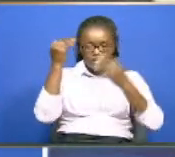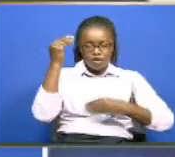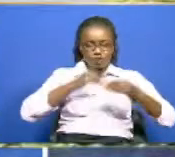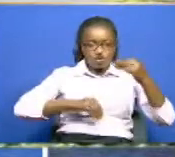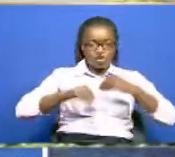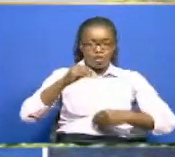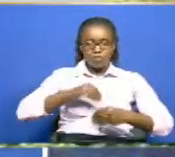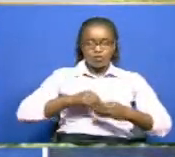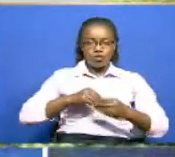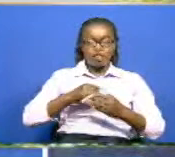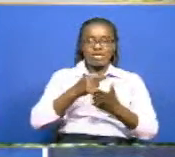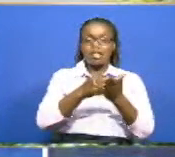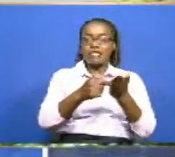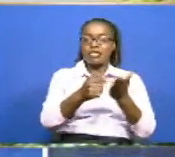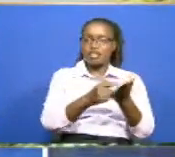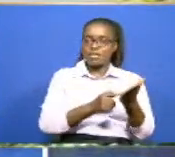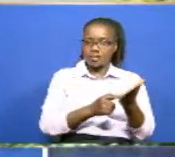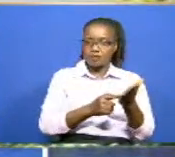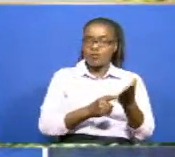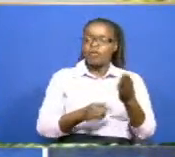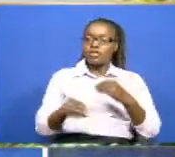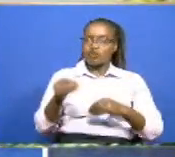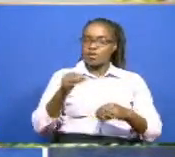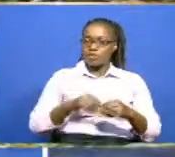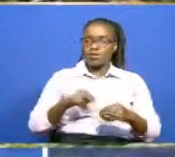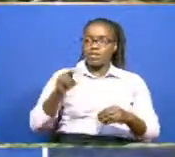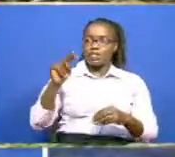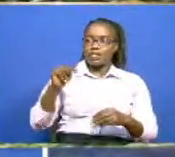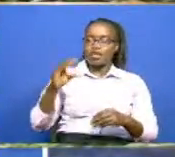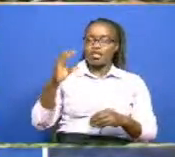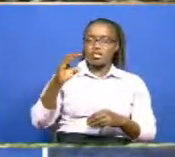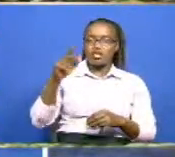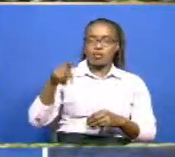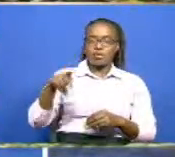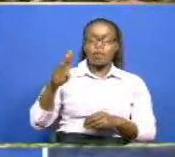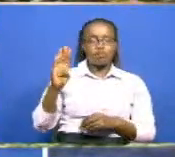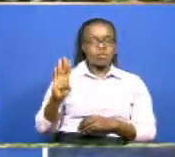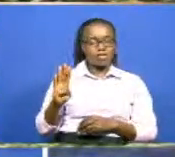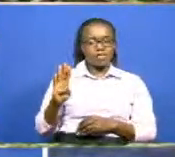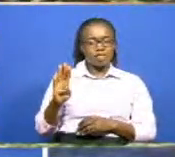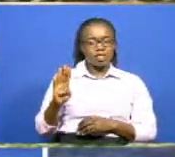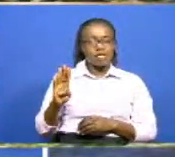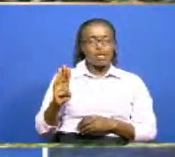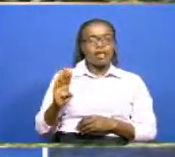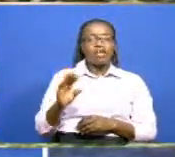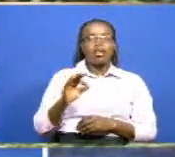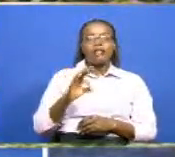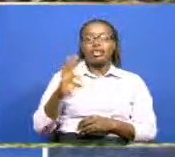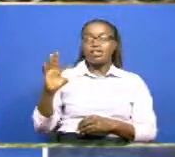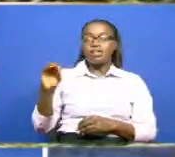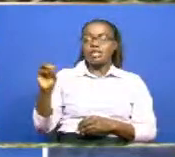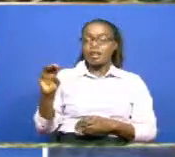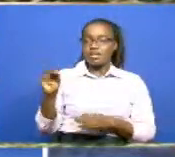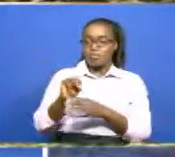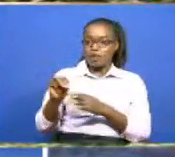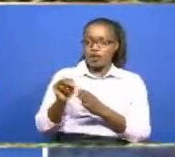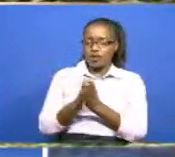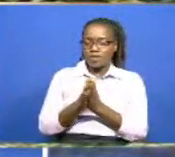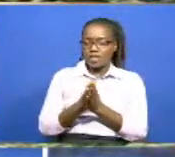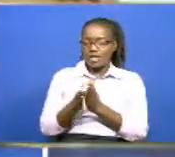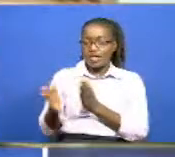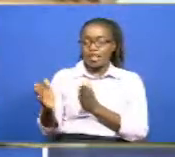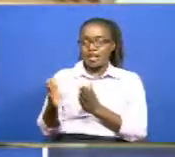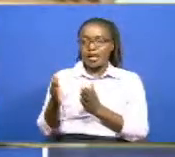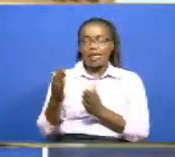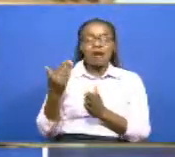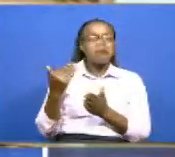na hatia ya kuilaghai bodi ya kitaifa ya nafaka ya mazao NCPB shilingi milioni 300 pamoja na mshtakiwa mwenza Grace